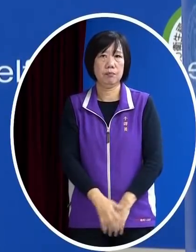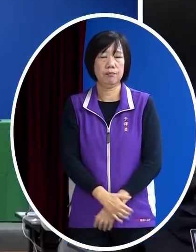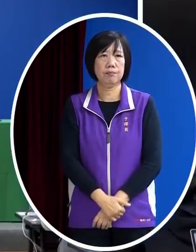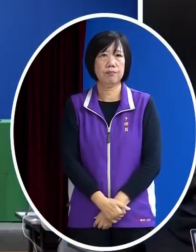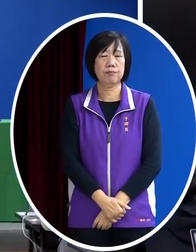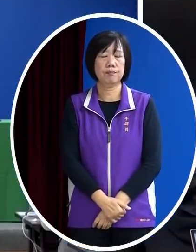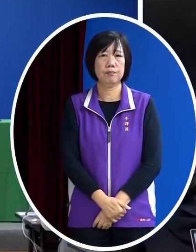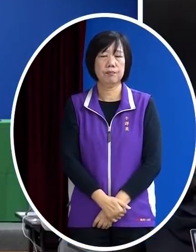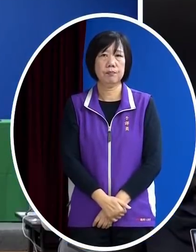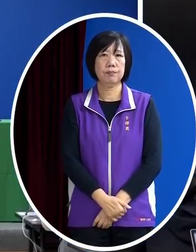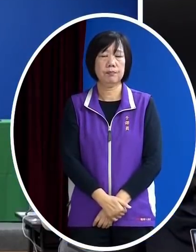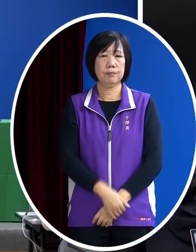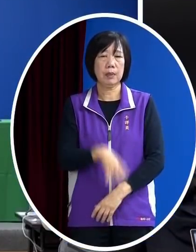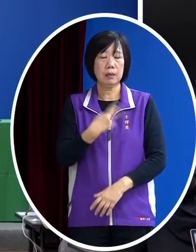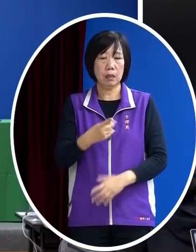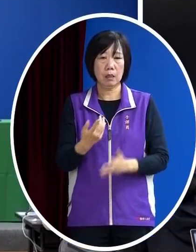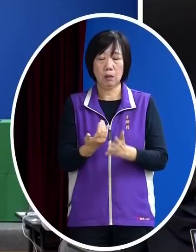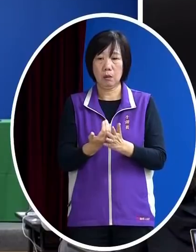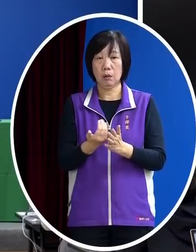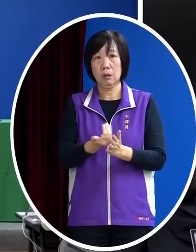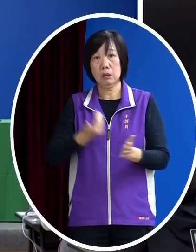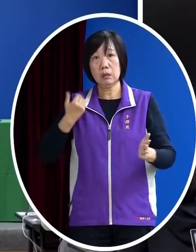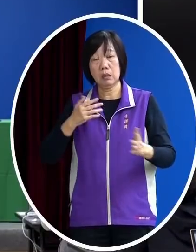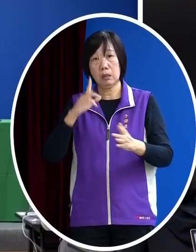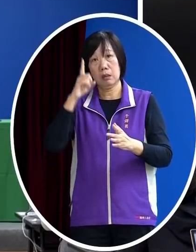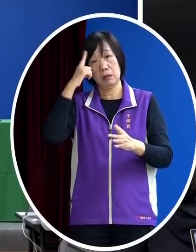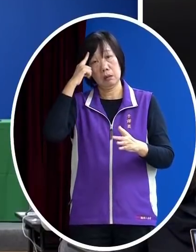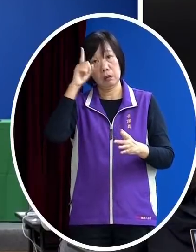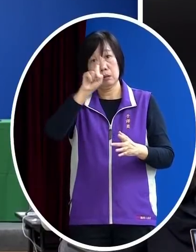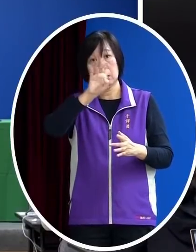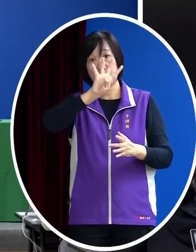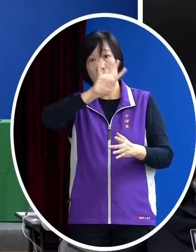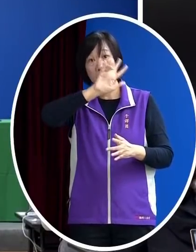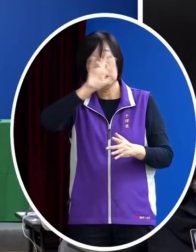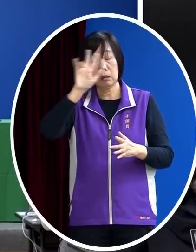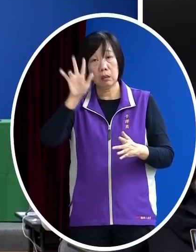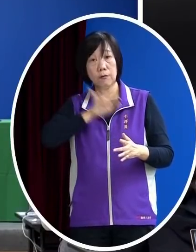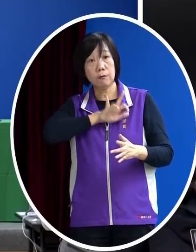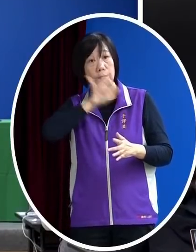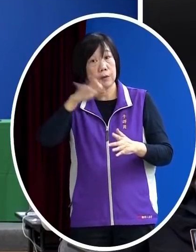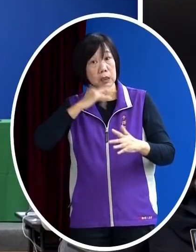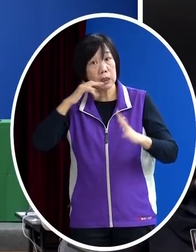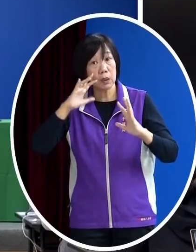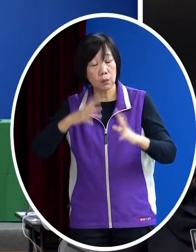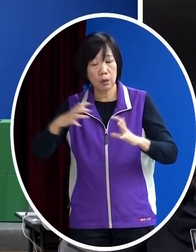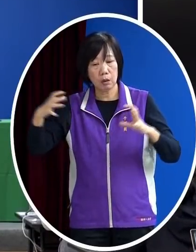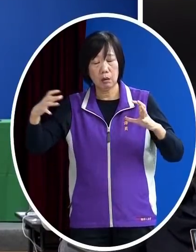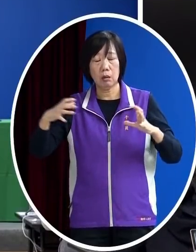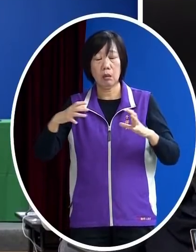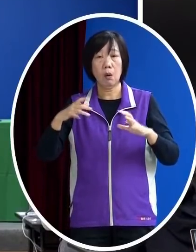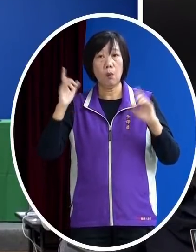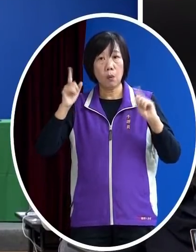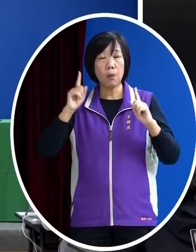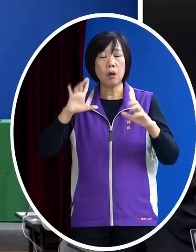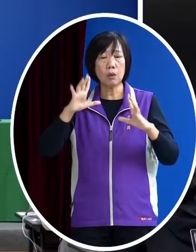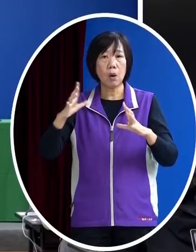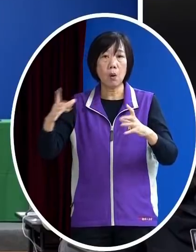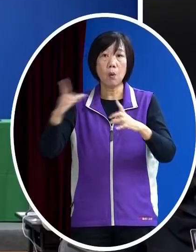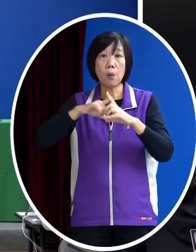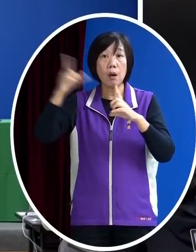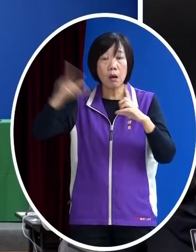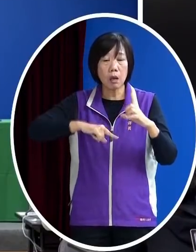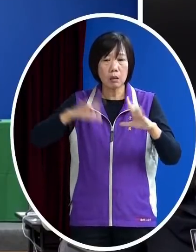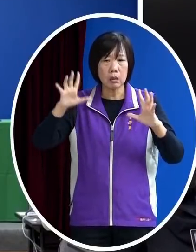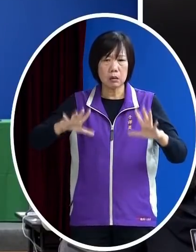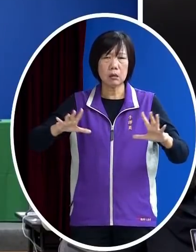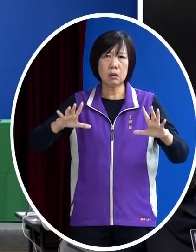部长，请问一下，我说过去14天要有英国旅游使者哈，就是之后要到集中检疫嘛？那从今天晚上明天0时开